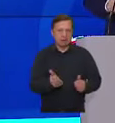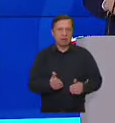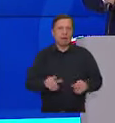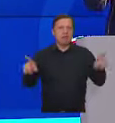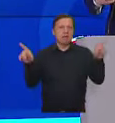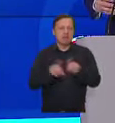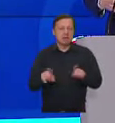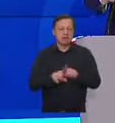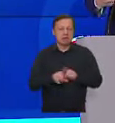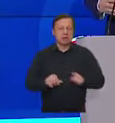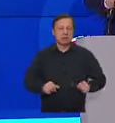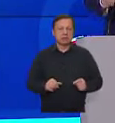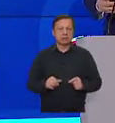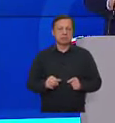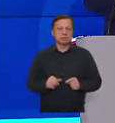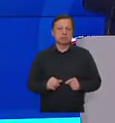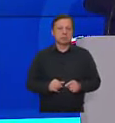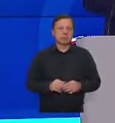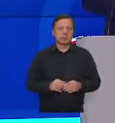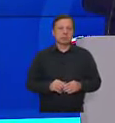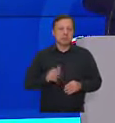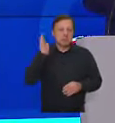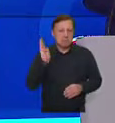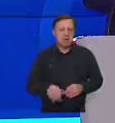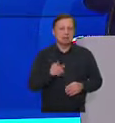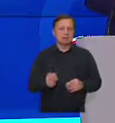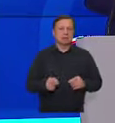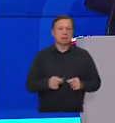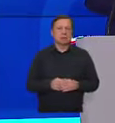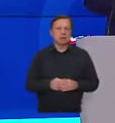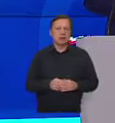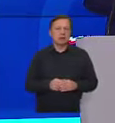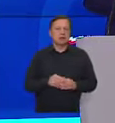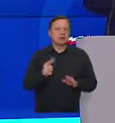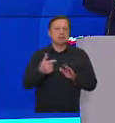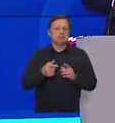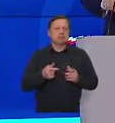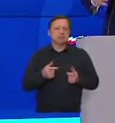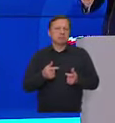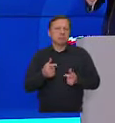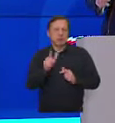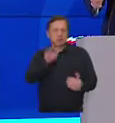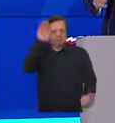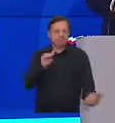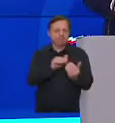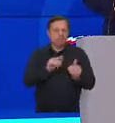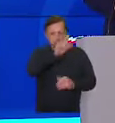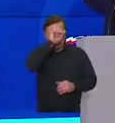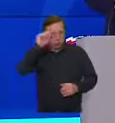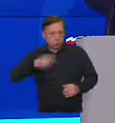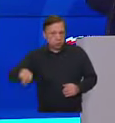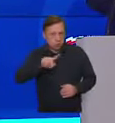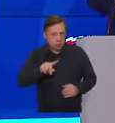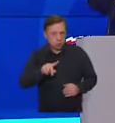jednocześnie przeprowadzać w taki sposób, który jest najbardziej właściwy, dostosowanie społeczeństwa